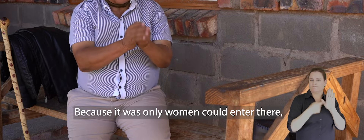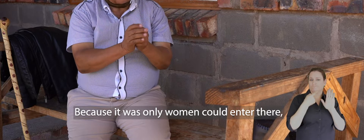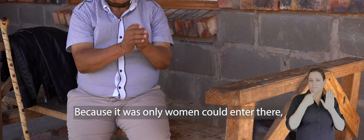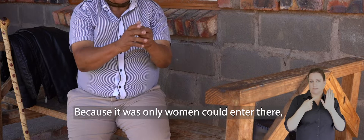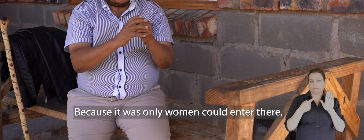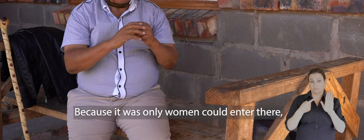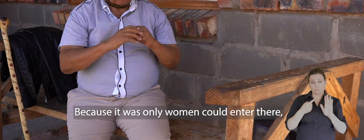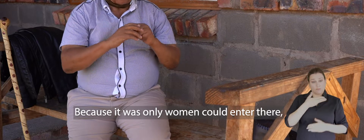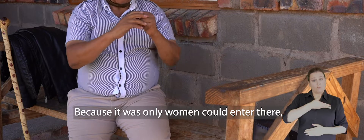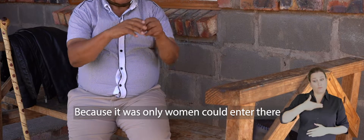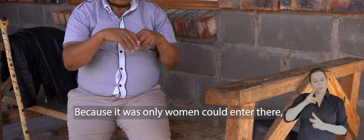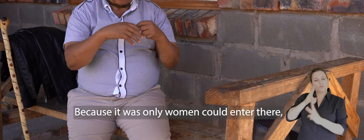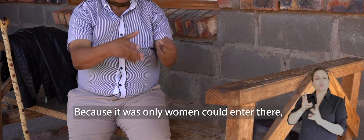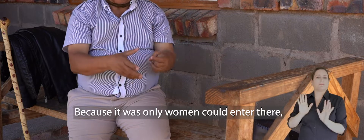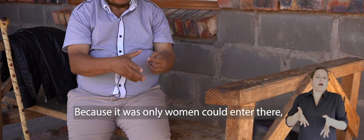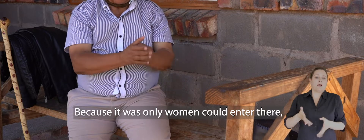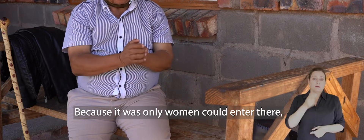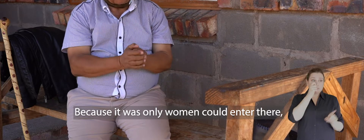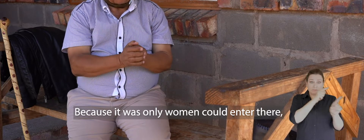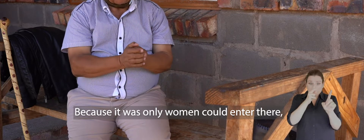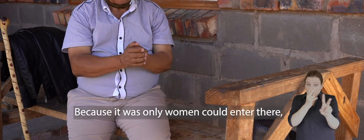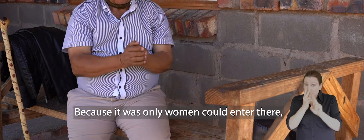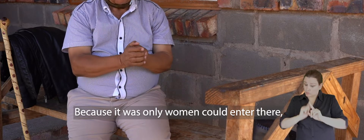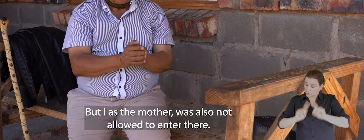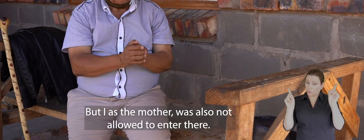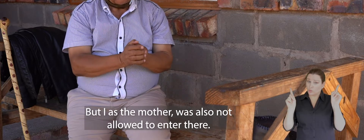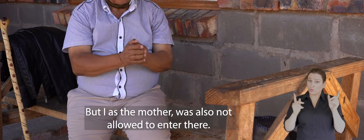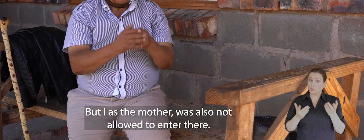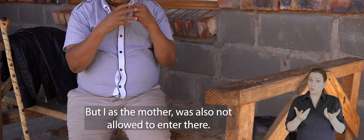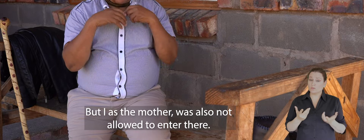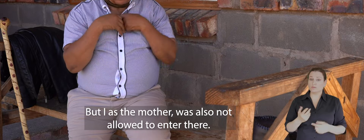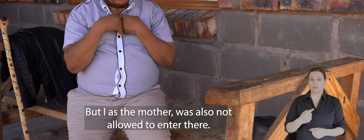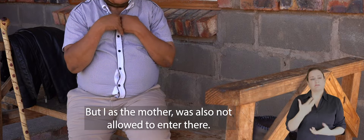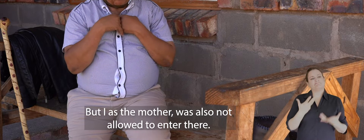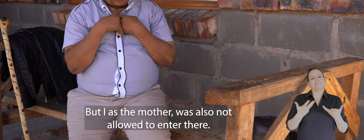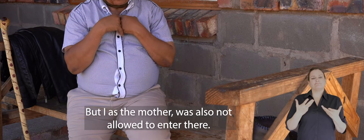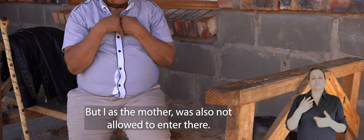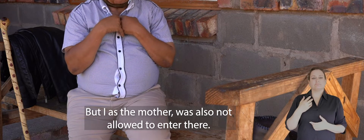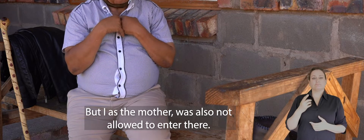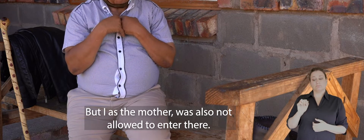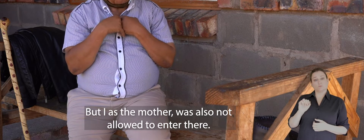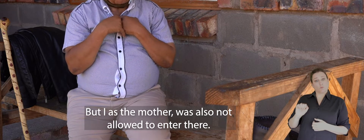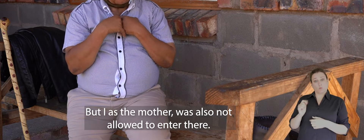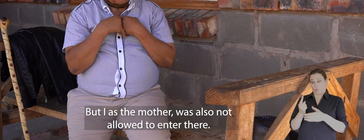Als jij, want dat is net vrouwmensen wat daar mag ingegaan het. Maar ik als die ma